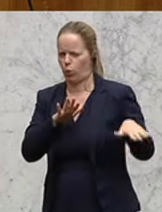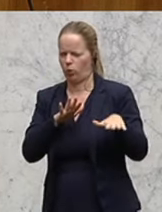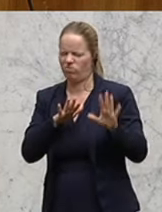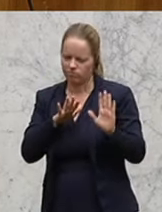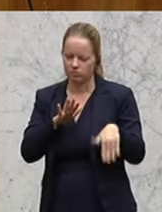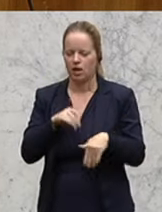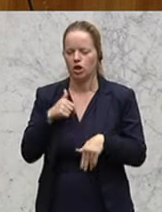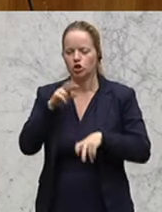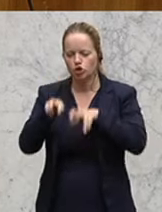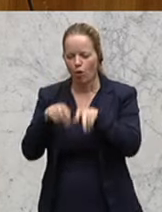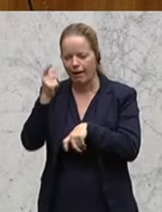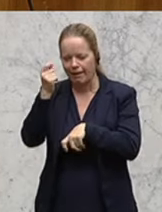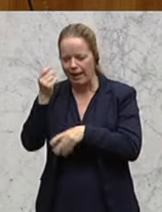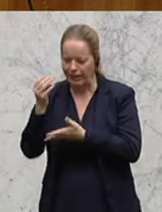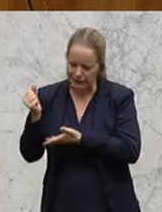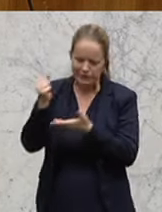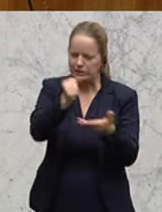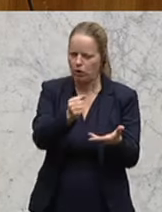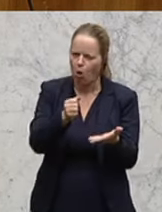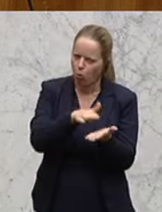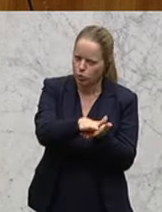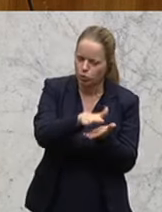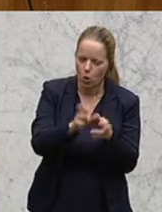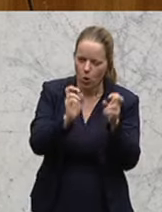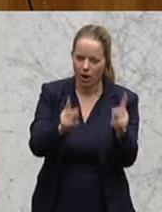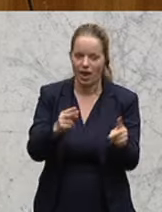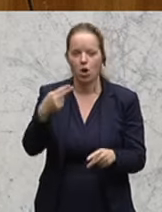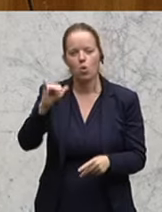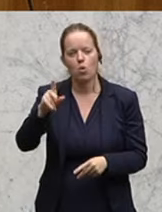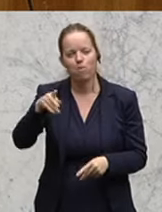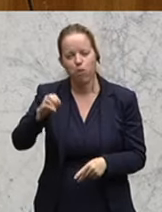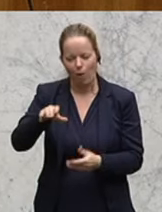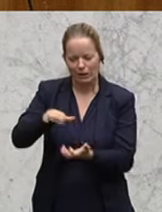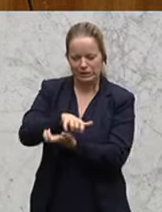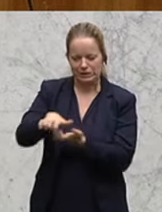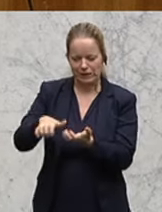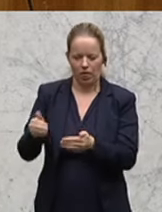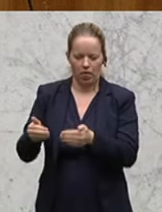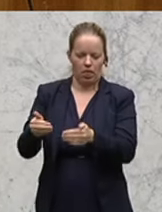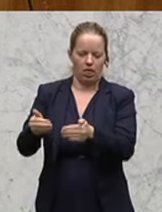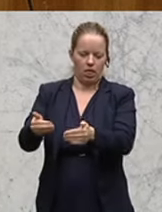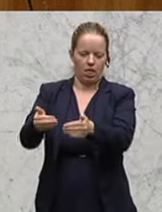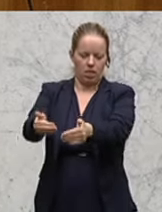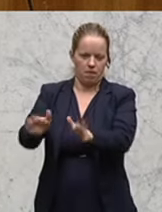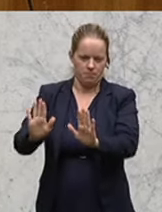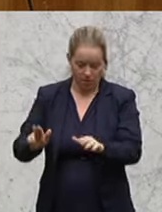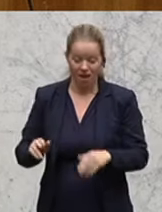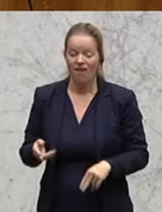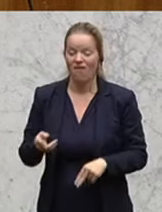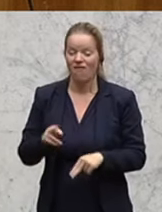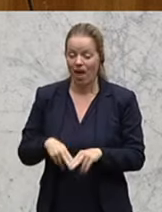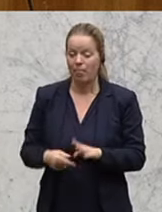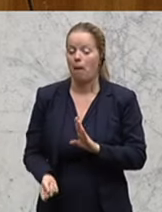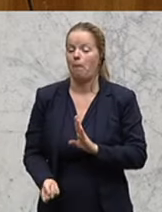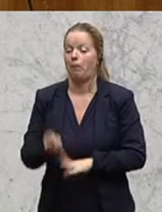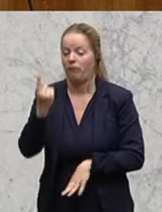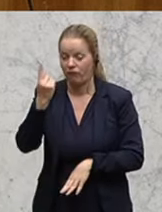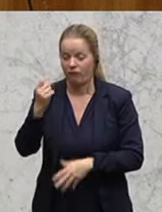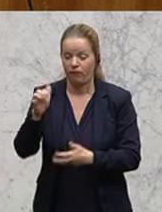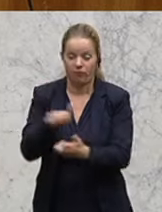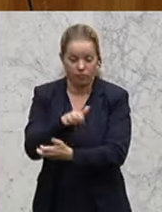und Bürger bewusst in die Hand nehmen, um dieses Hypo-Desaster weiter zu verschleppen. Und sie werden mit der Wahrheit erst ans Tageslicht